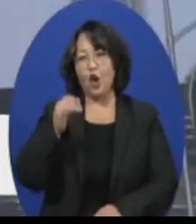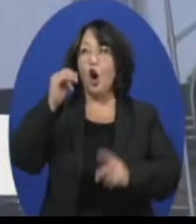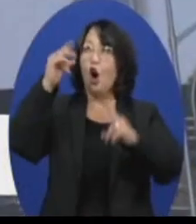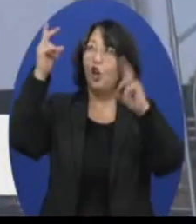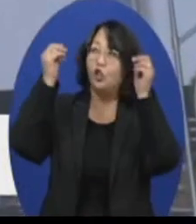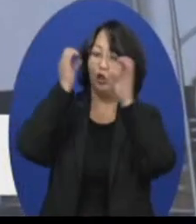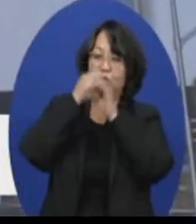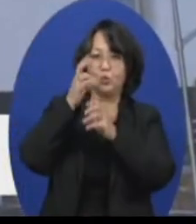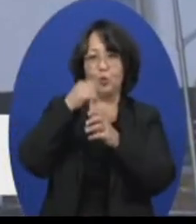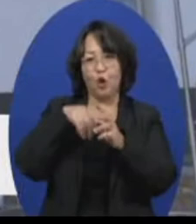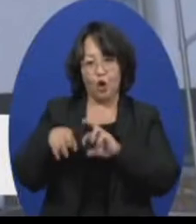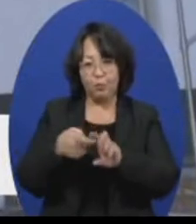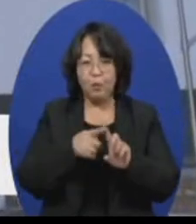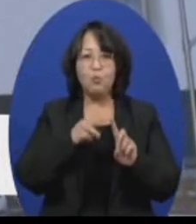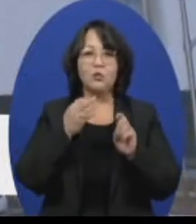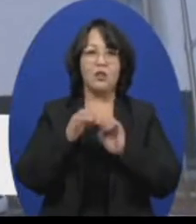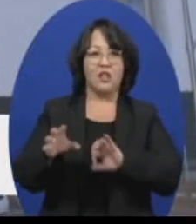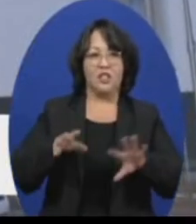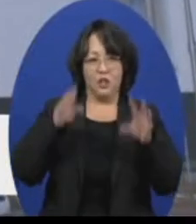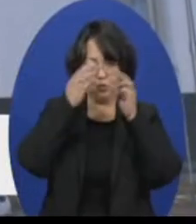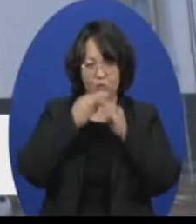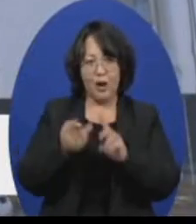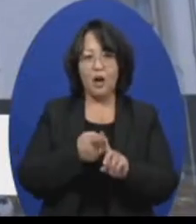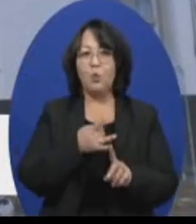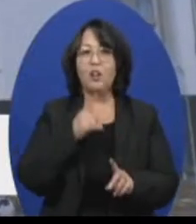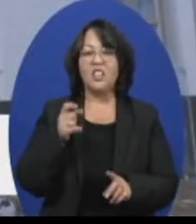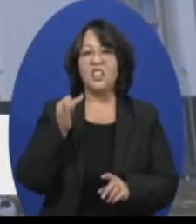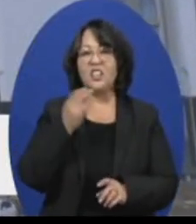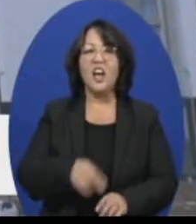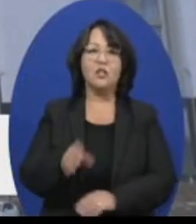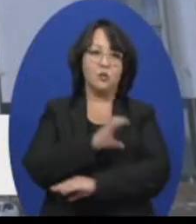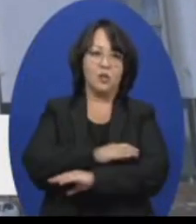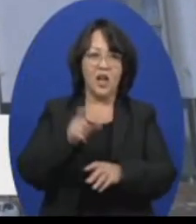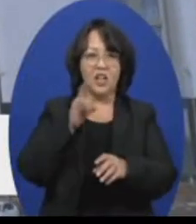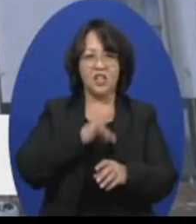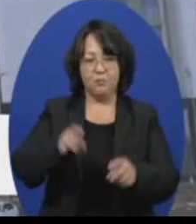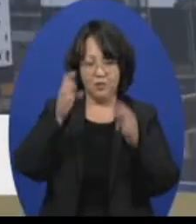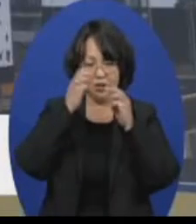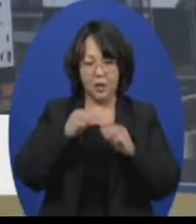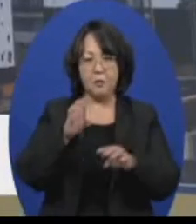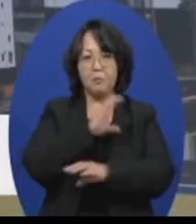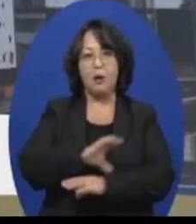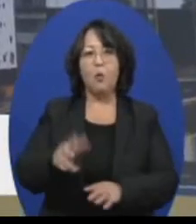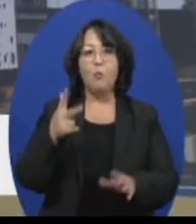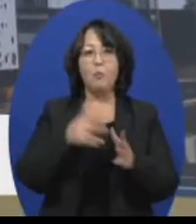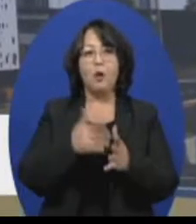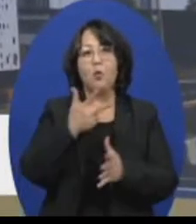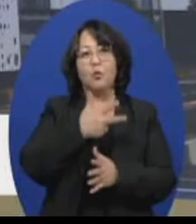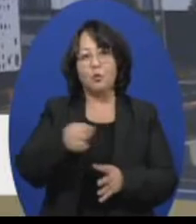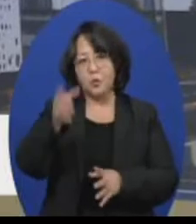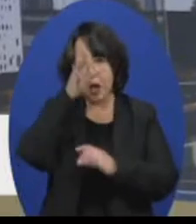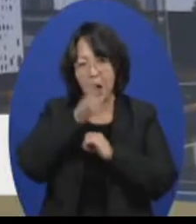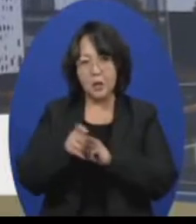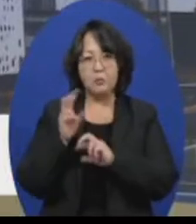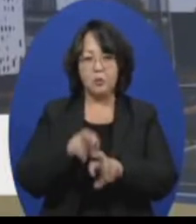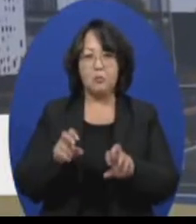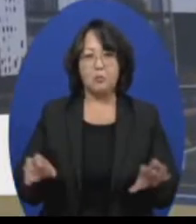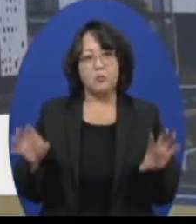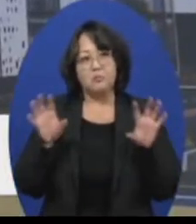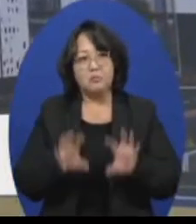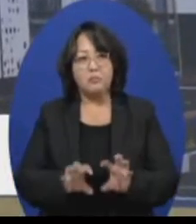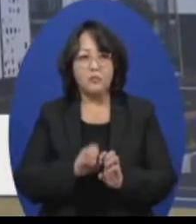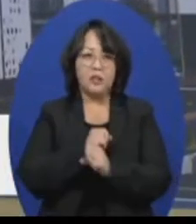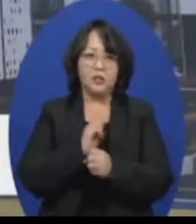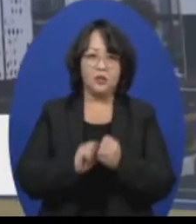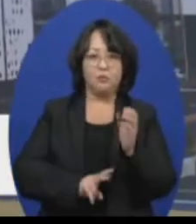байгуулах юм. Шинжлэх ухааны харьяа хүрээлэнгүүд болон бусад ихтэй зургуулууд, эрдэм шинжилгээний байгууллагуудын 3300 орчим эрдэмтэн судлаачид албан